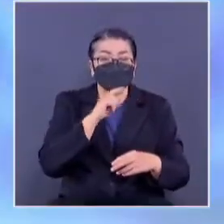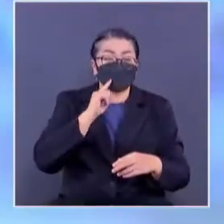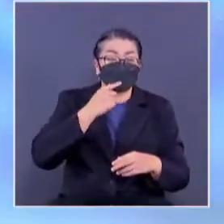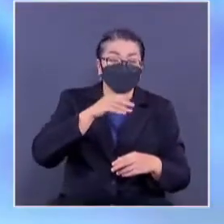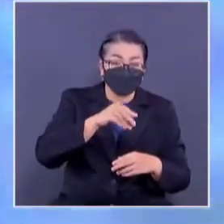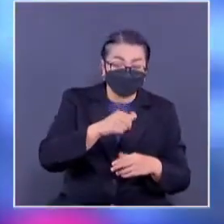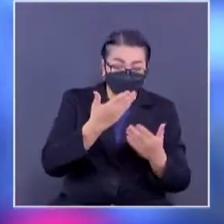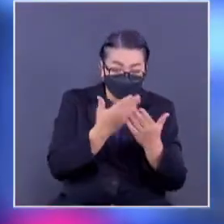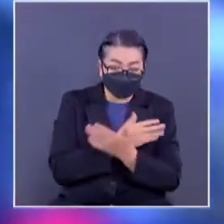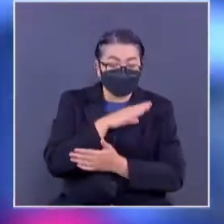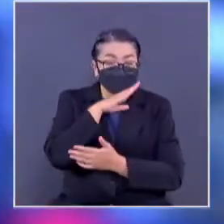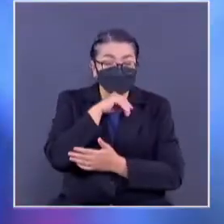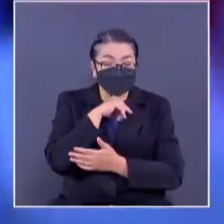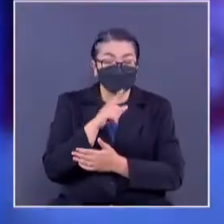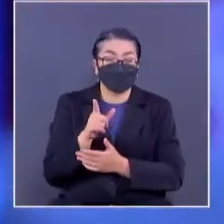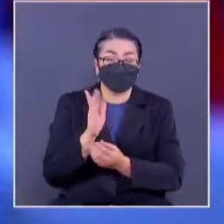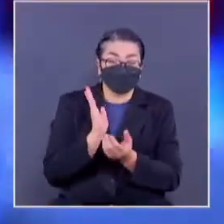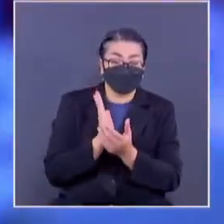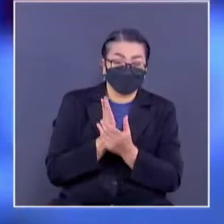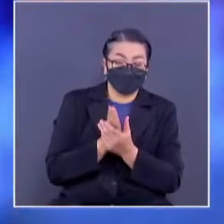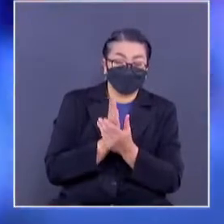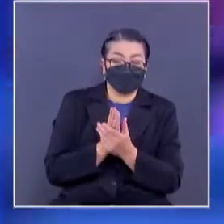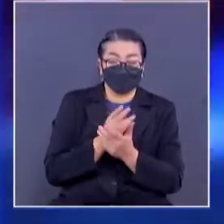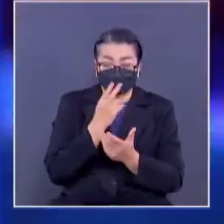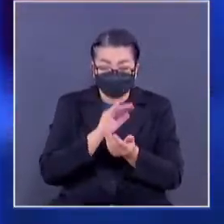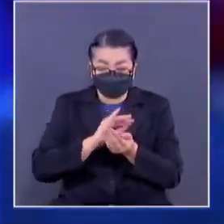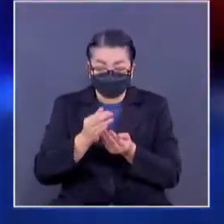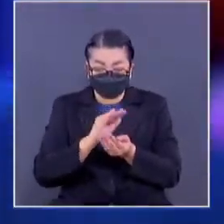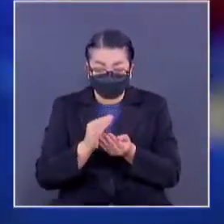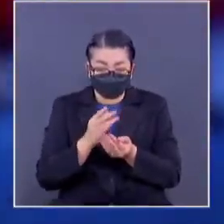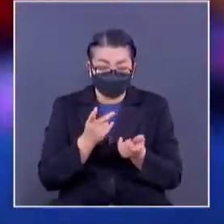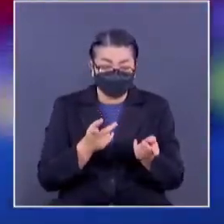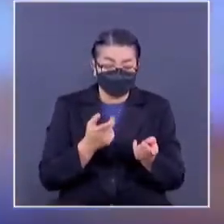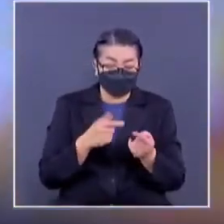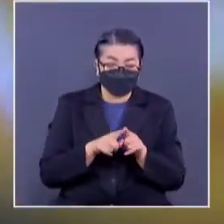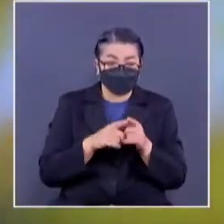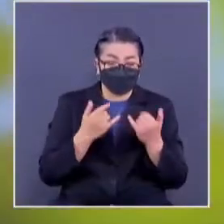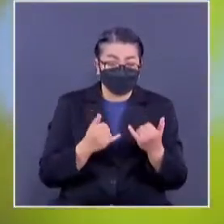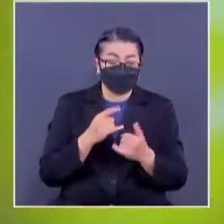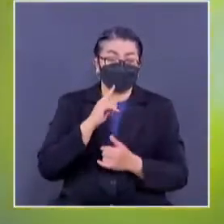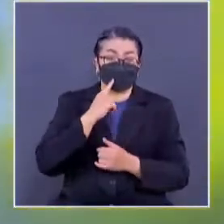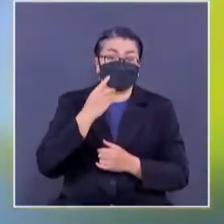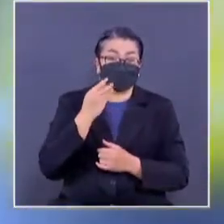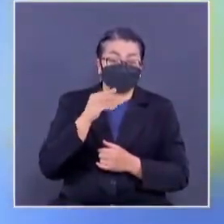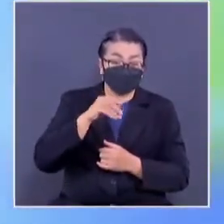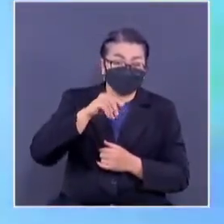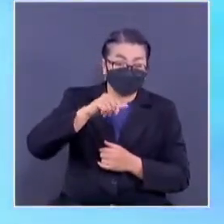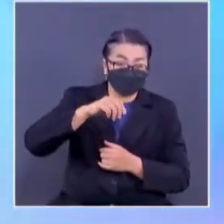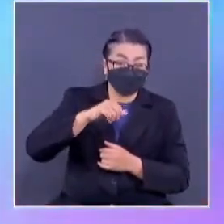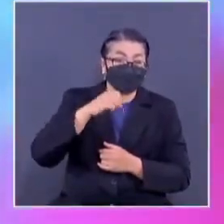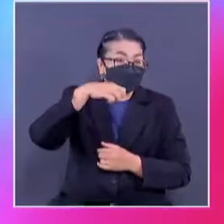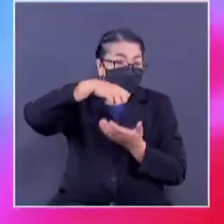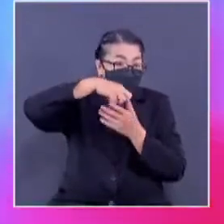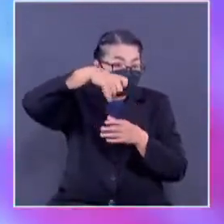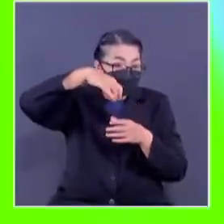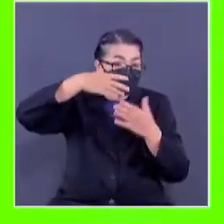ม่วงคุณผู้ชมถ้าเห็นกันในสื่อโซเชียลออนไลน์นะรวมไปถึงคือมะนาวโซดาเนี่ยอากาศร้อนๆก็ชื่นใจใช่ไหมเปลี่ยนเป็นมะ